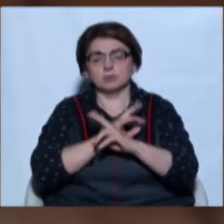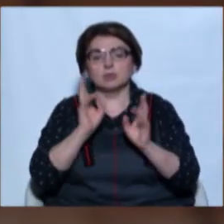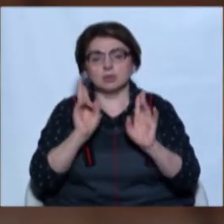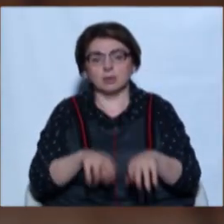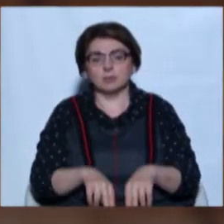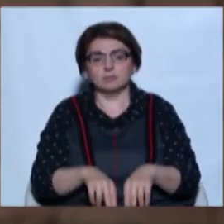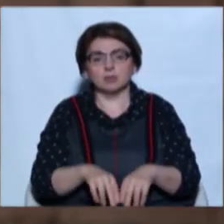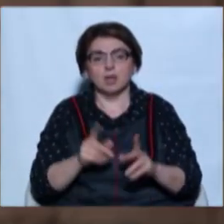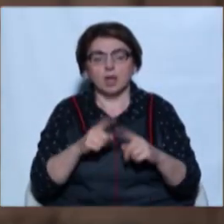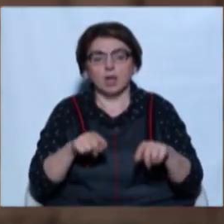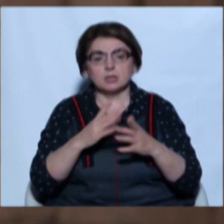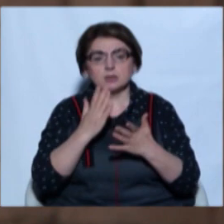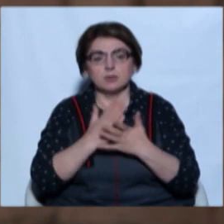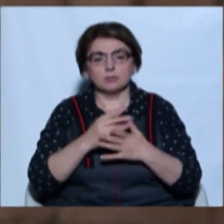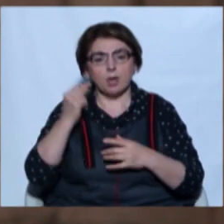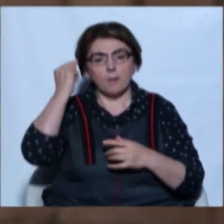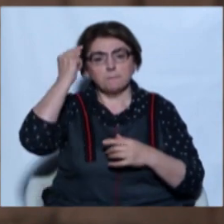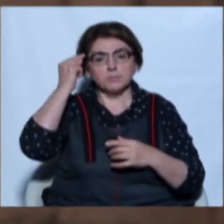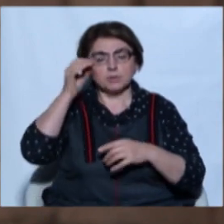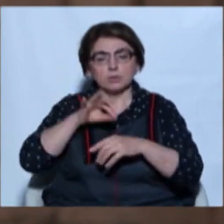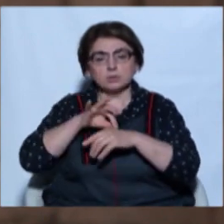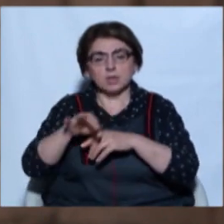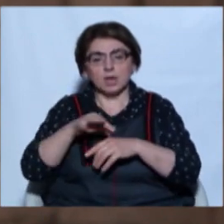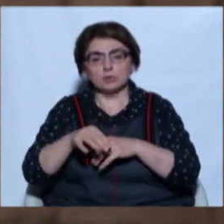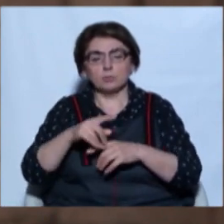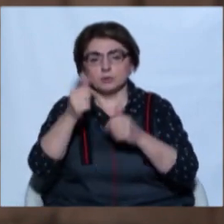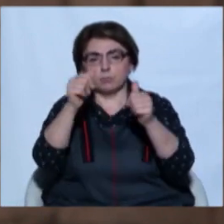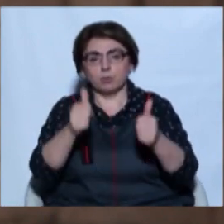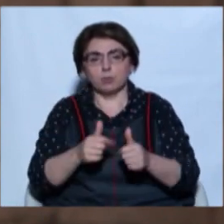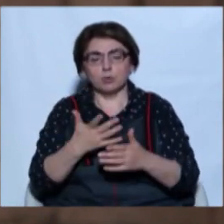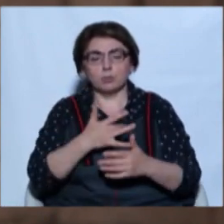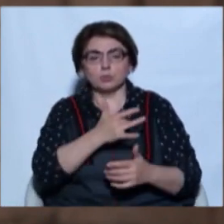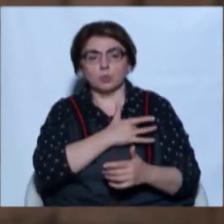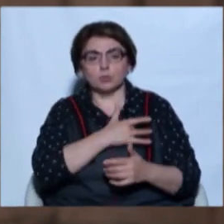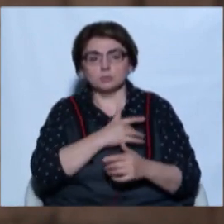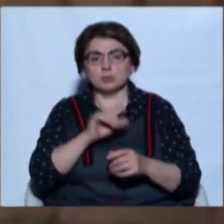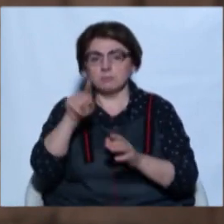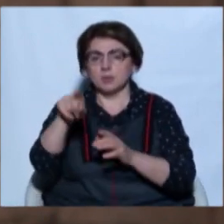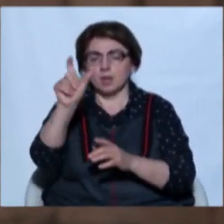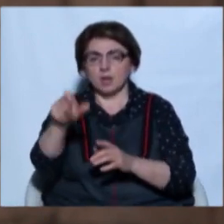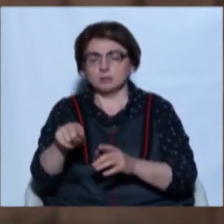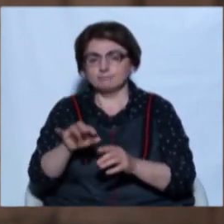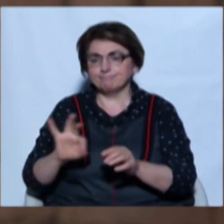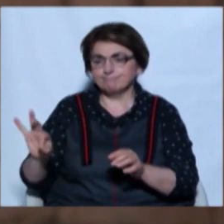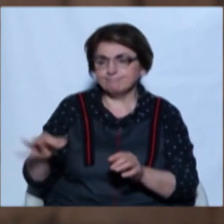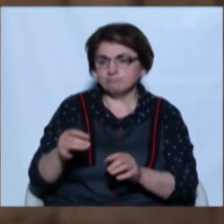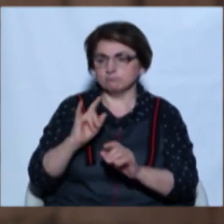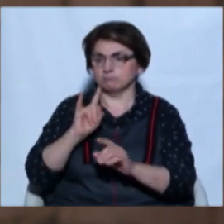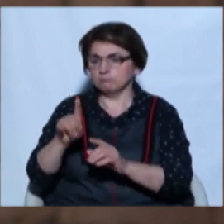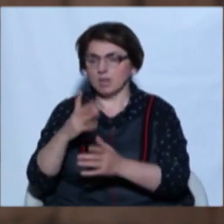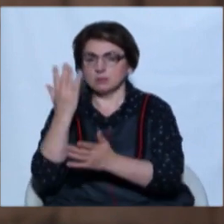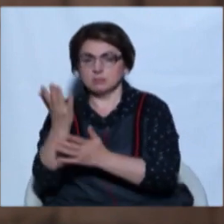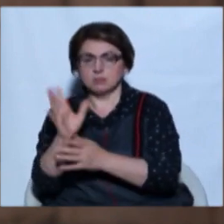სიკვდილითაც დასრულდეს. ასევე გვაქვს ფსიქოლოგიური ძალადობის ფორმა, რომელიც გულისხმობს მსხვერპლის შანტაჟს,